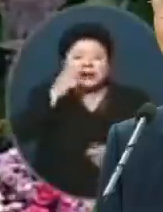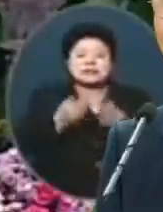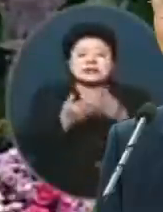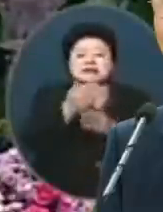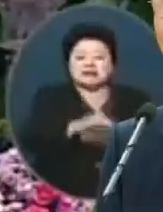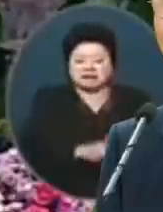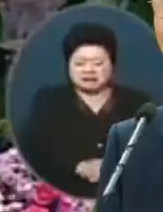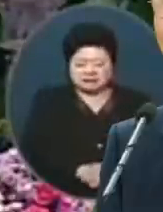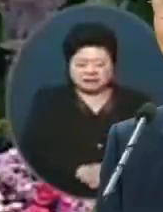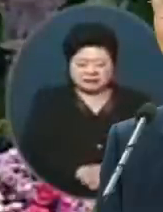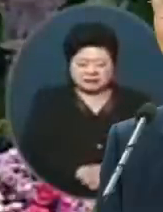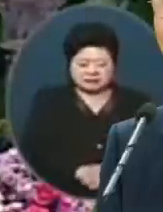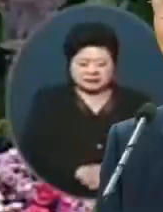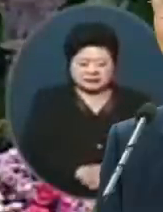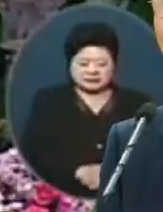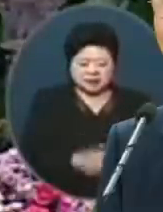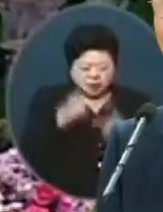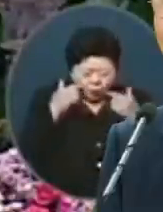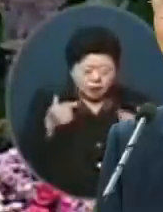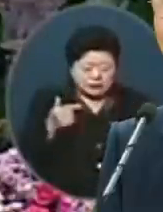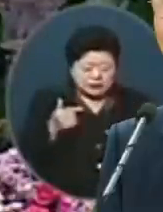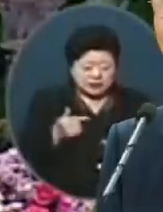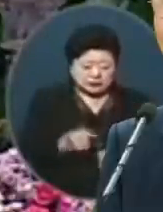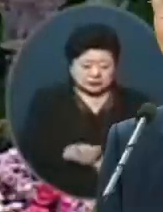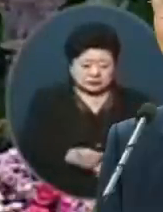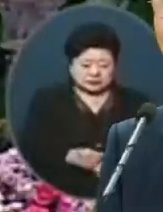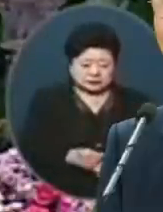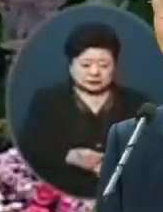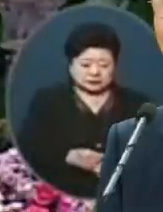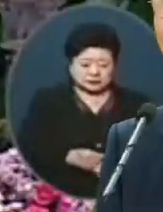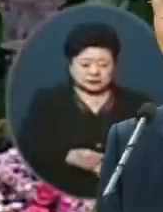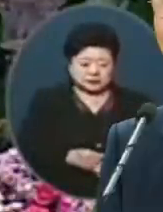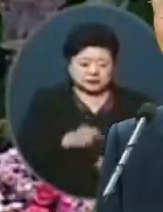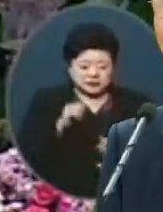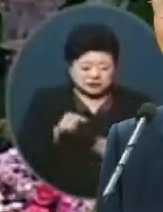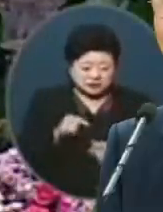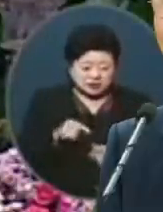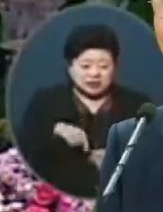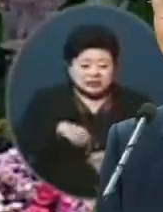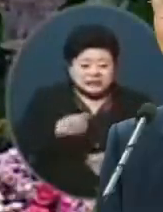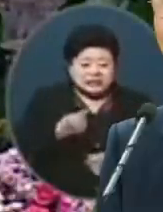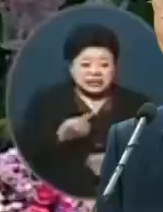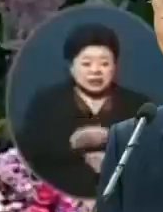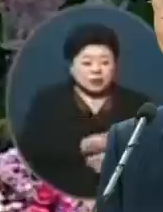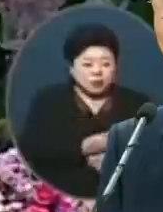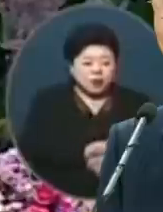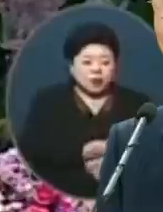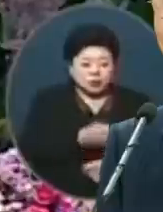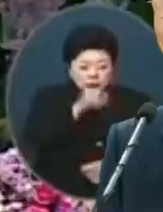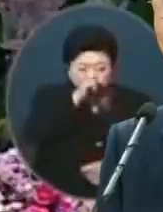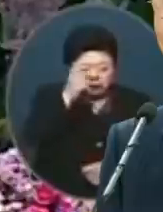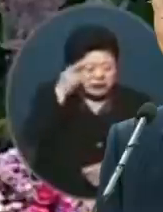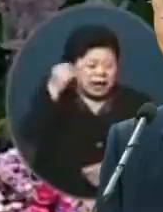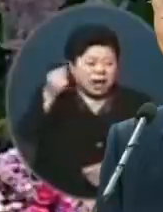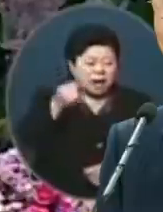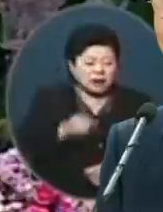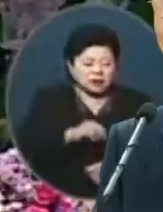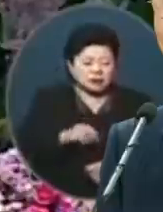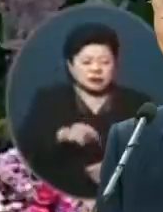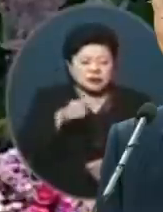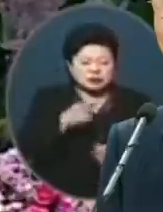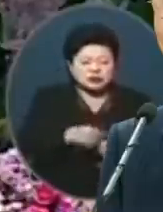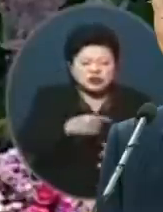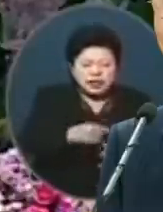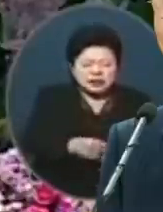것입니다. 정확한 지적이 아닐 수 없습니다. 자기를 과대평가하거나 이웃을 무시하는